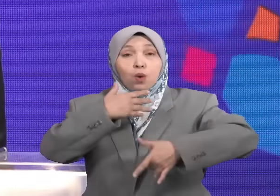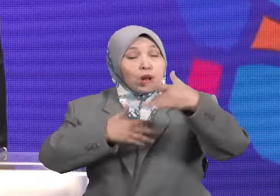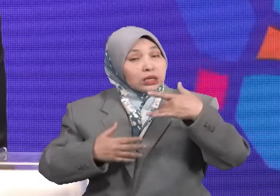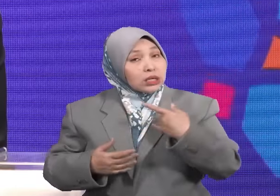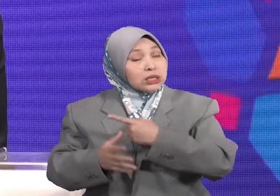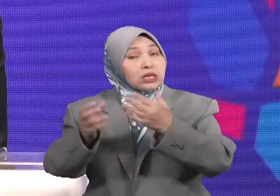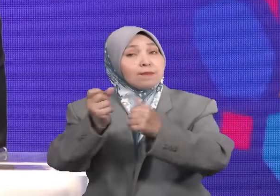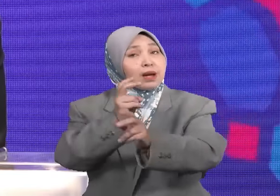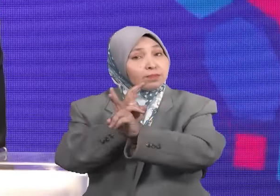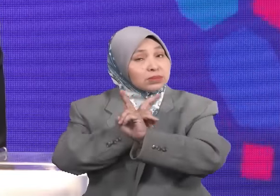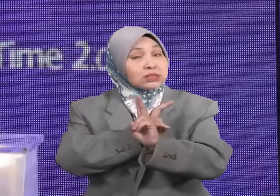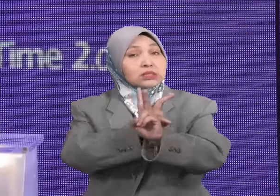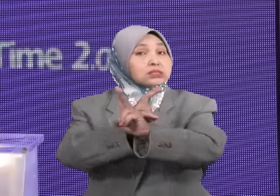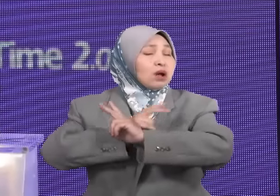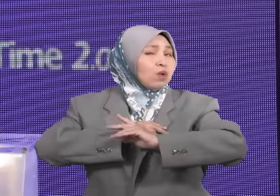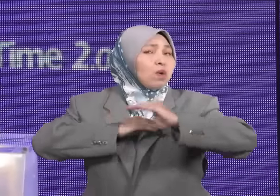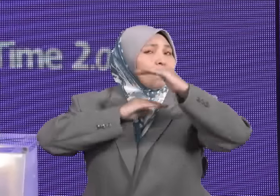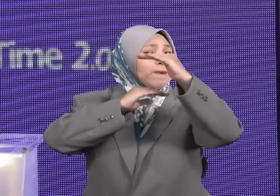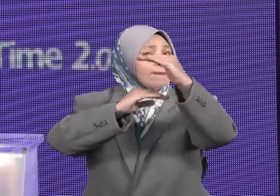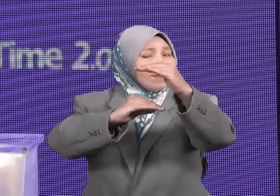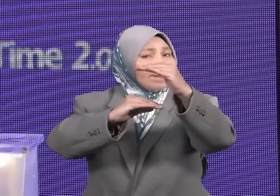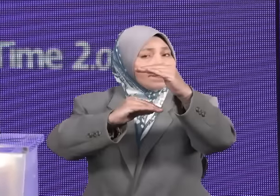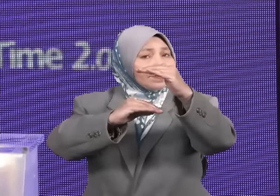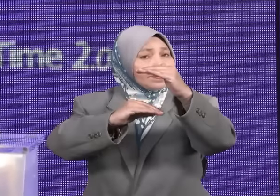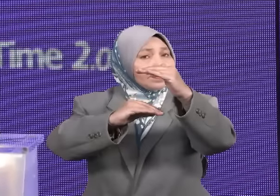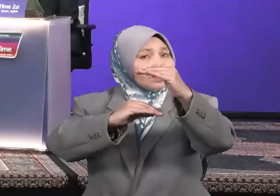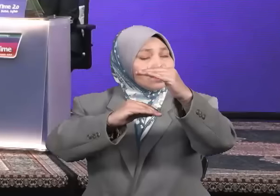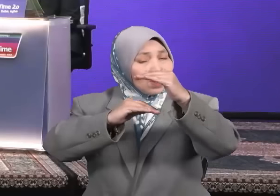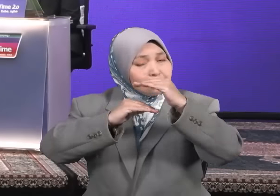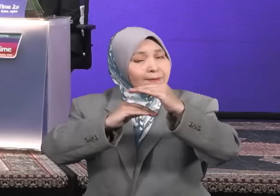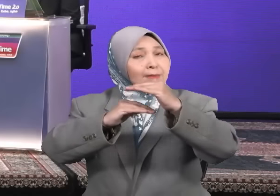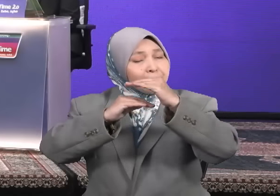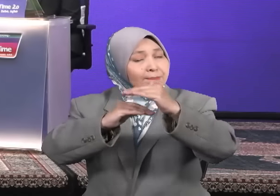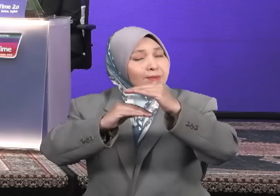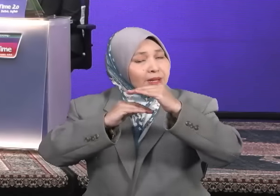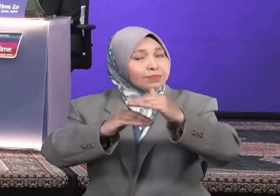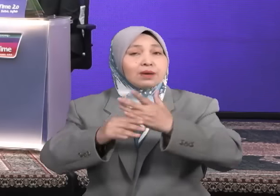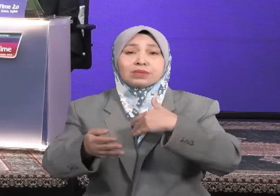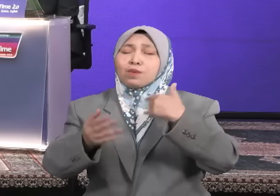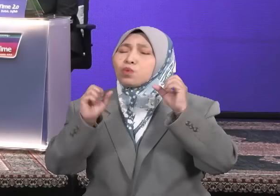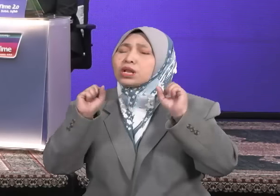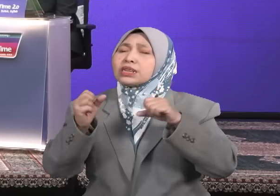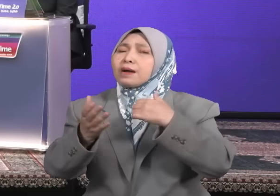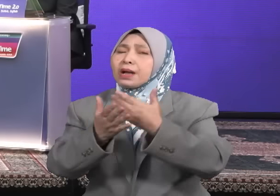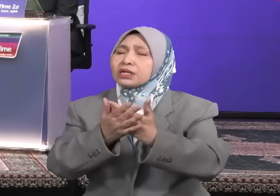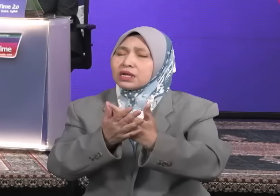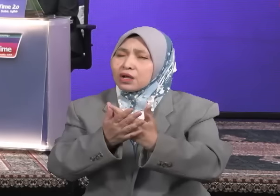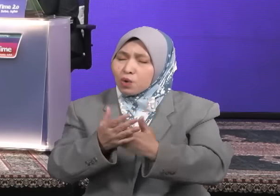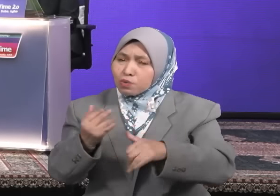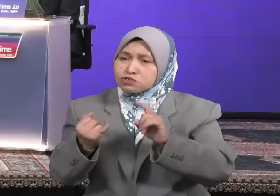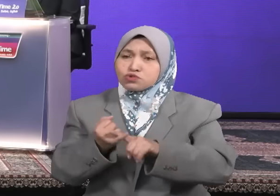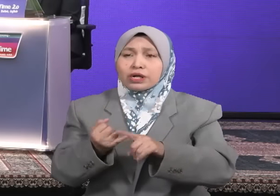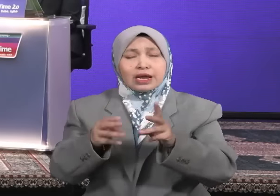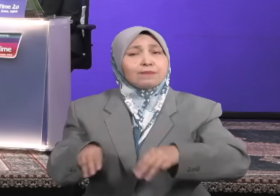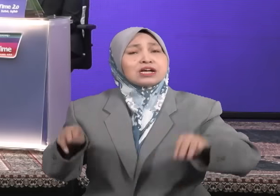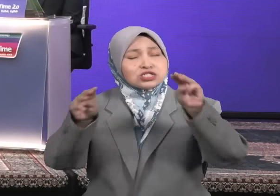dapat menjaga prestasi ataupun momentum itu, mudah-mudahan dapat ke hujung lah. Kerana di masjid Ustaz Faz, biasalah